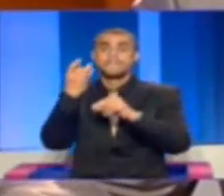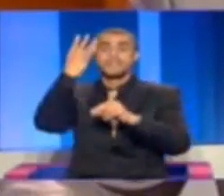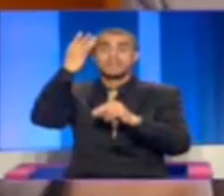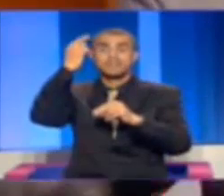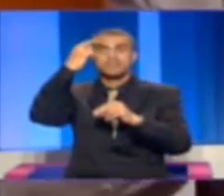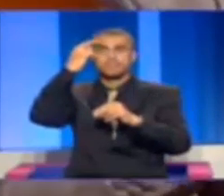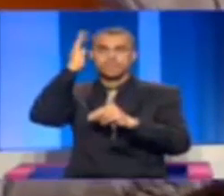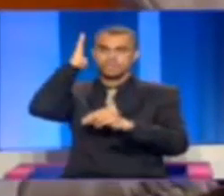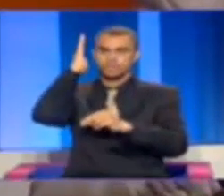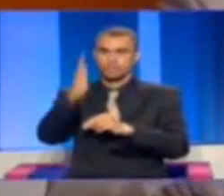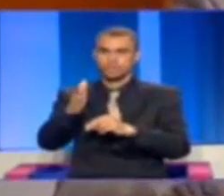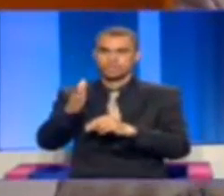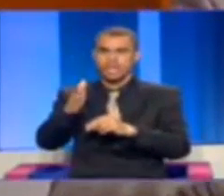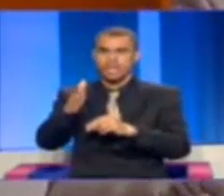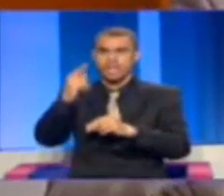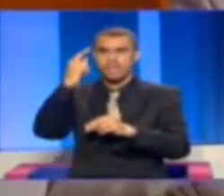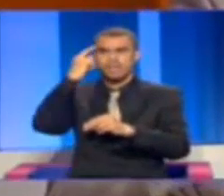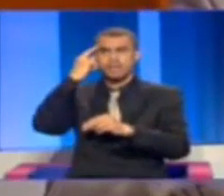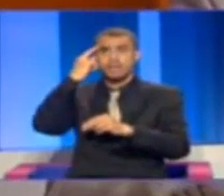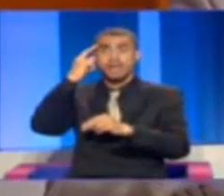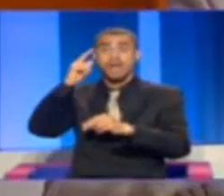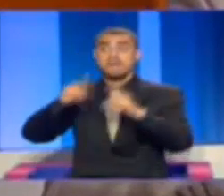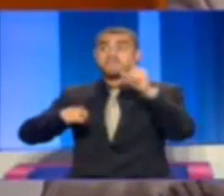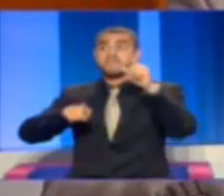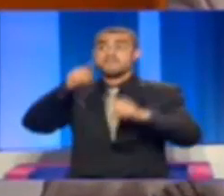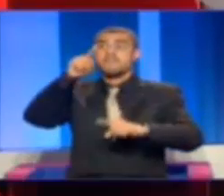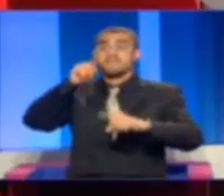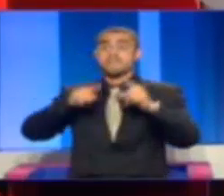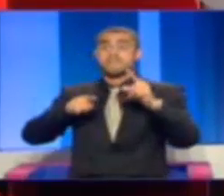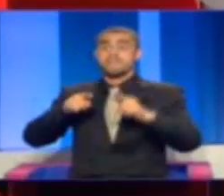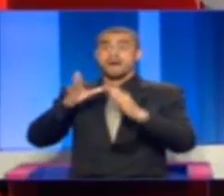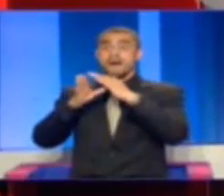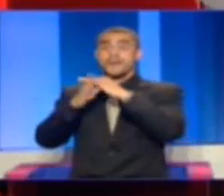وحده، انه تصوروا مثلا انه يتم